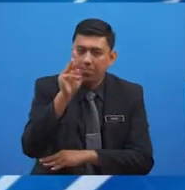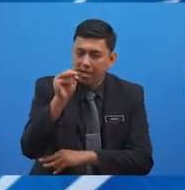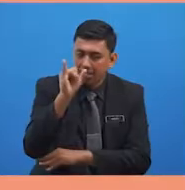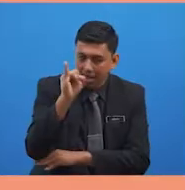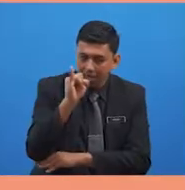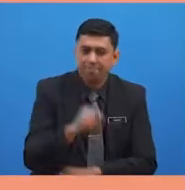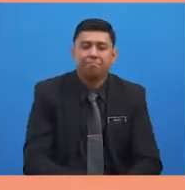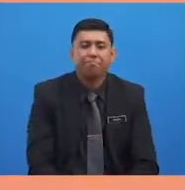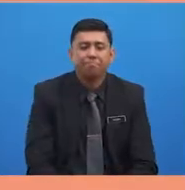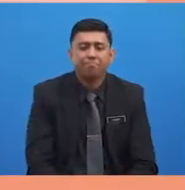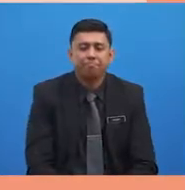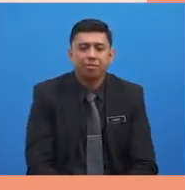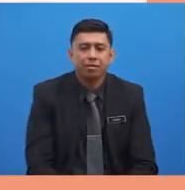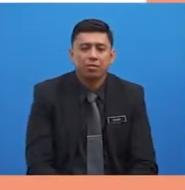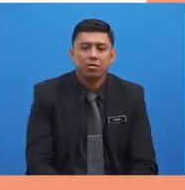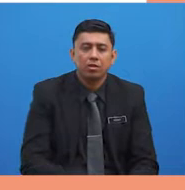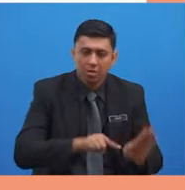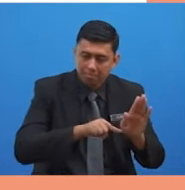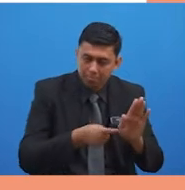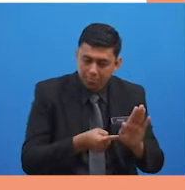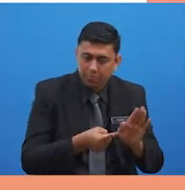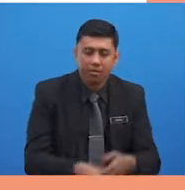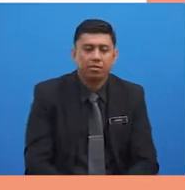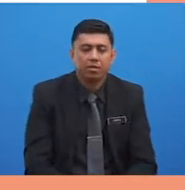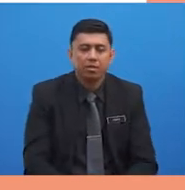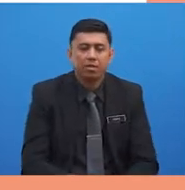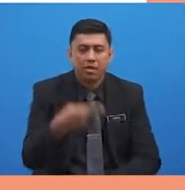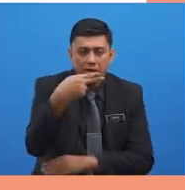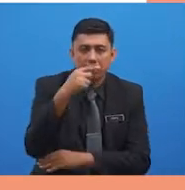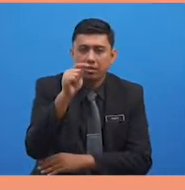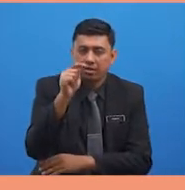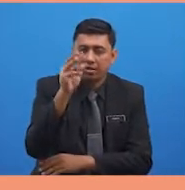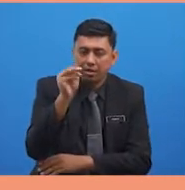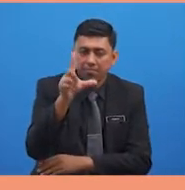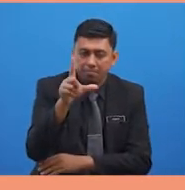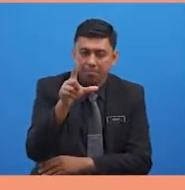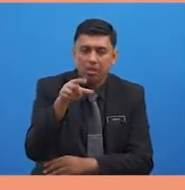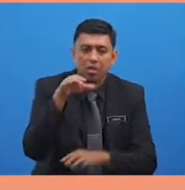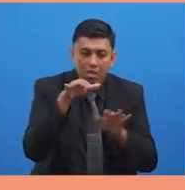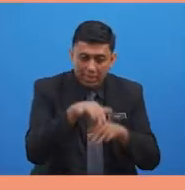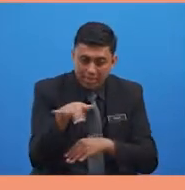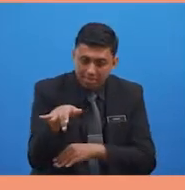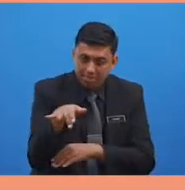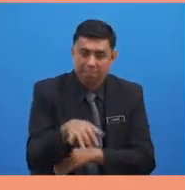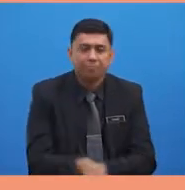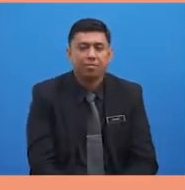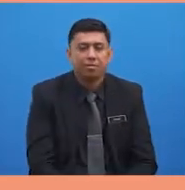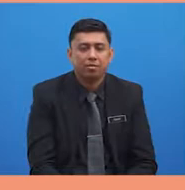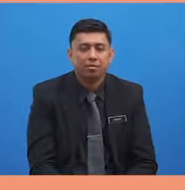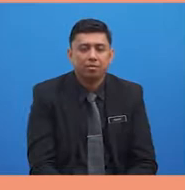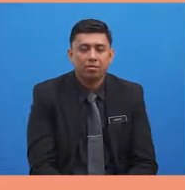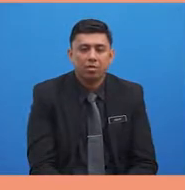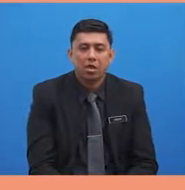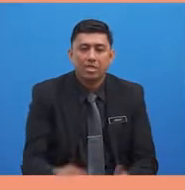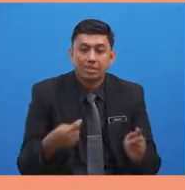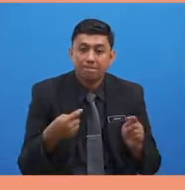BMI. Mulakan dengan membina fail HTML, taipkan struktur asas HTML